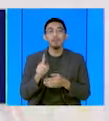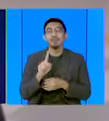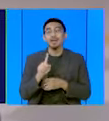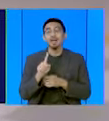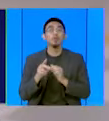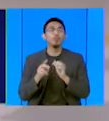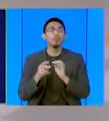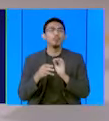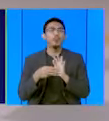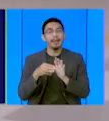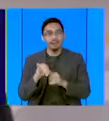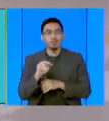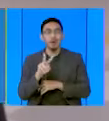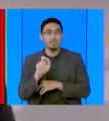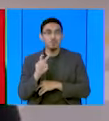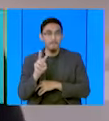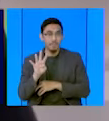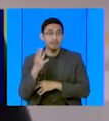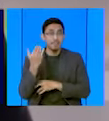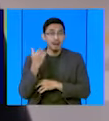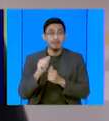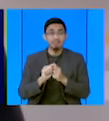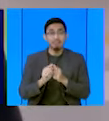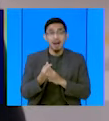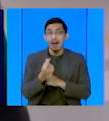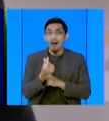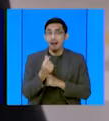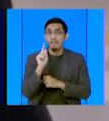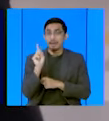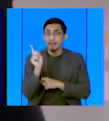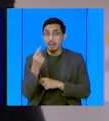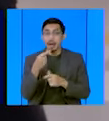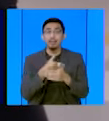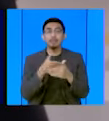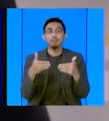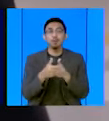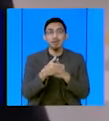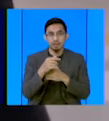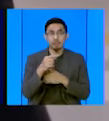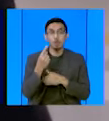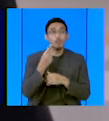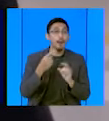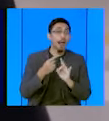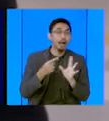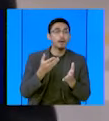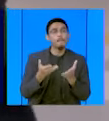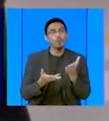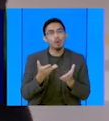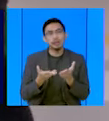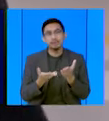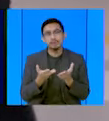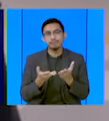2024. Kalau misalnya kita pakai kendaraan pribadi atau misalnya transport umum yang lain tuh bisa jadi lebih